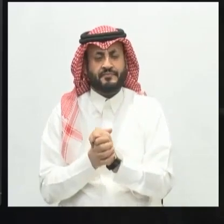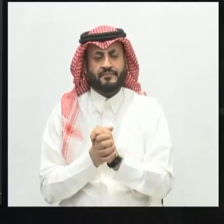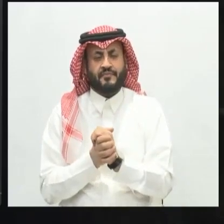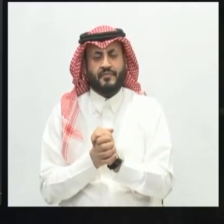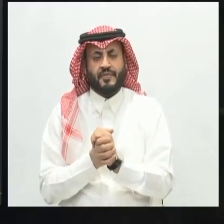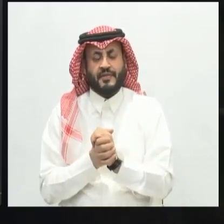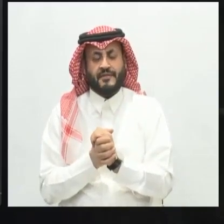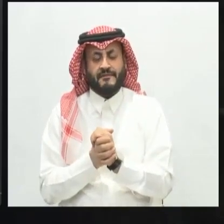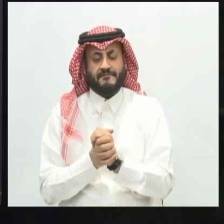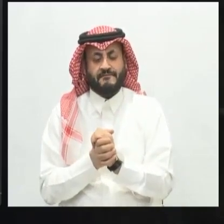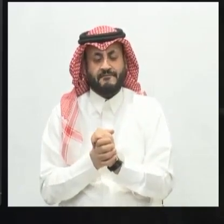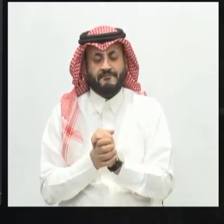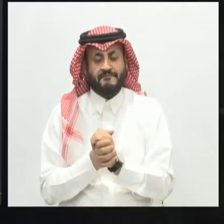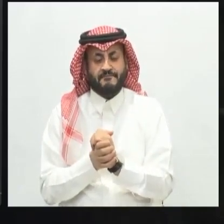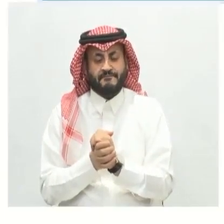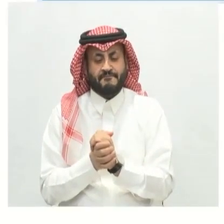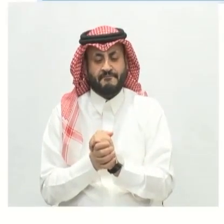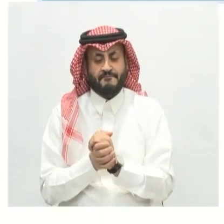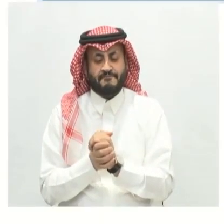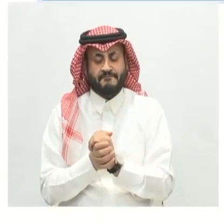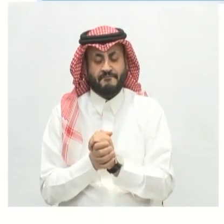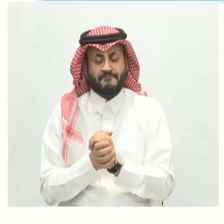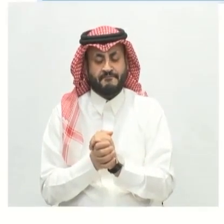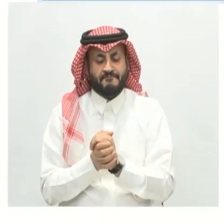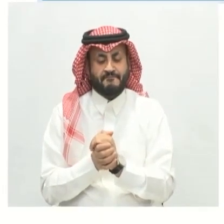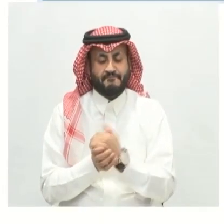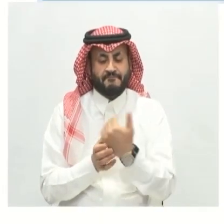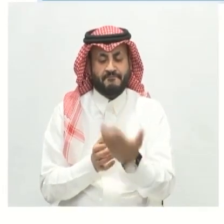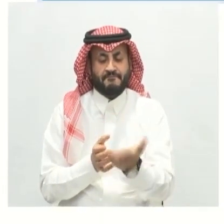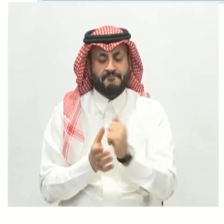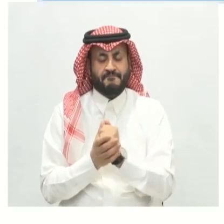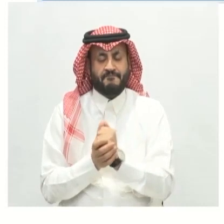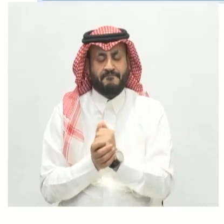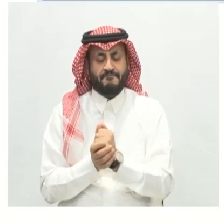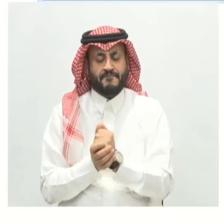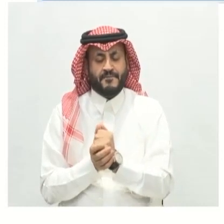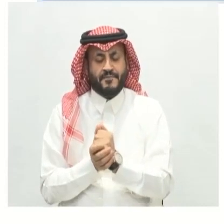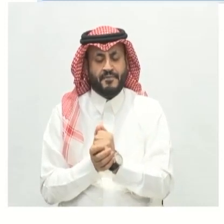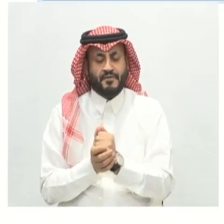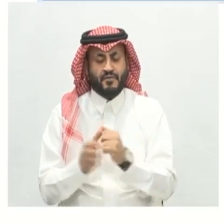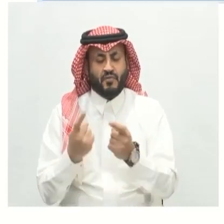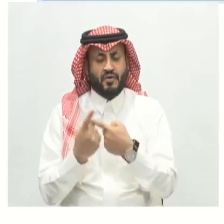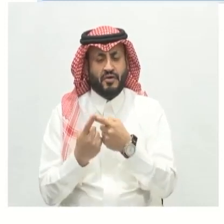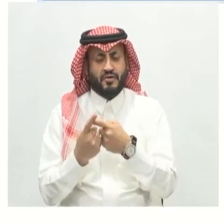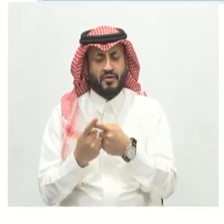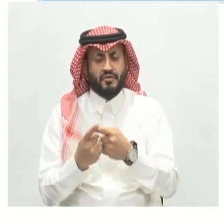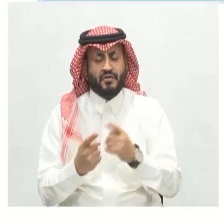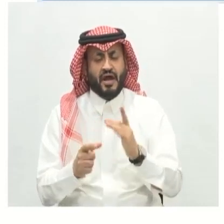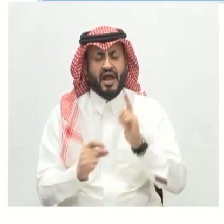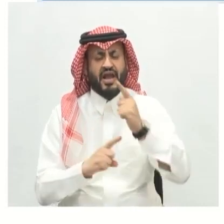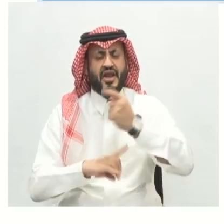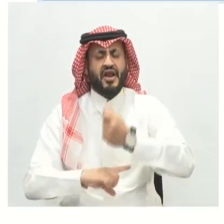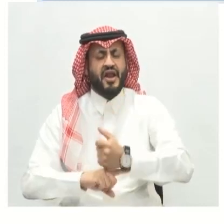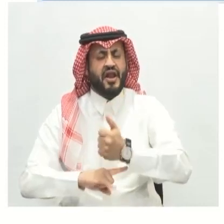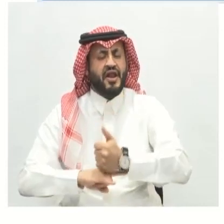الطريق بارك الله فيكم من اداب استعمال استعمال الطريق اولا عدم